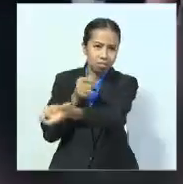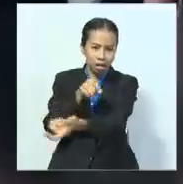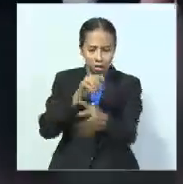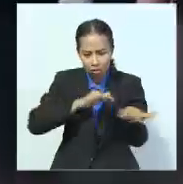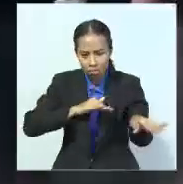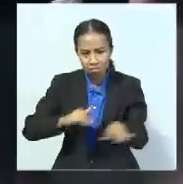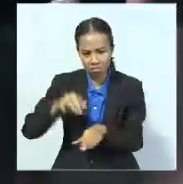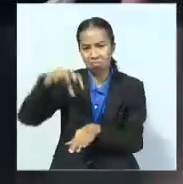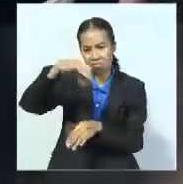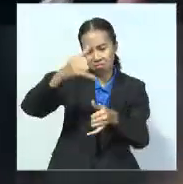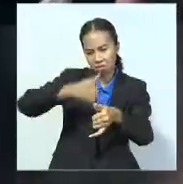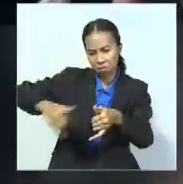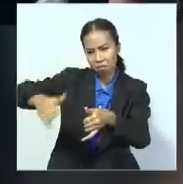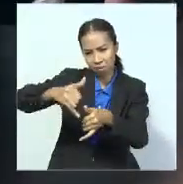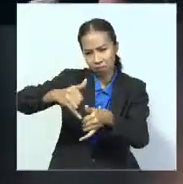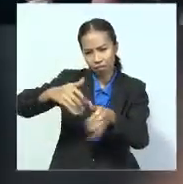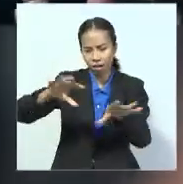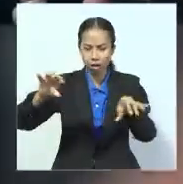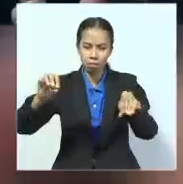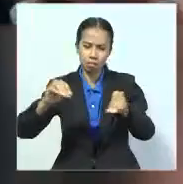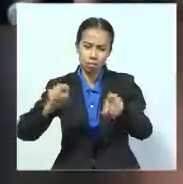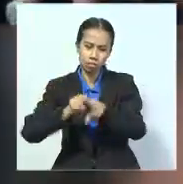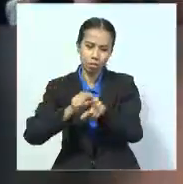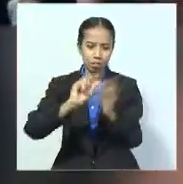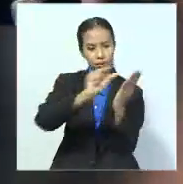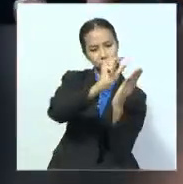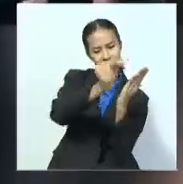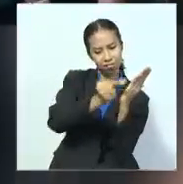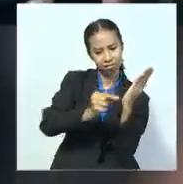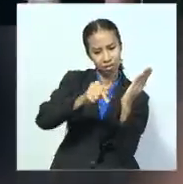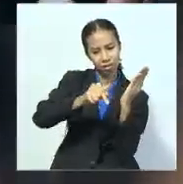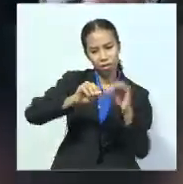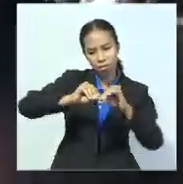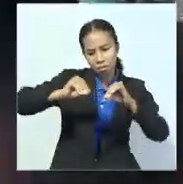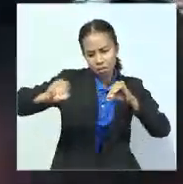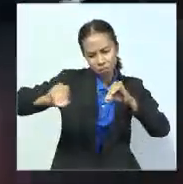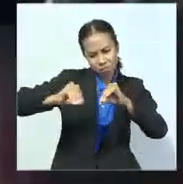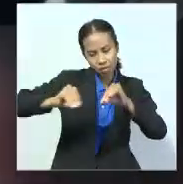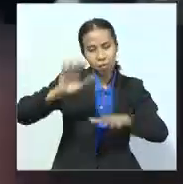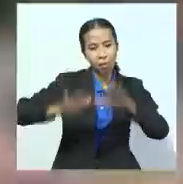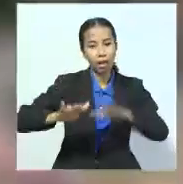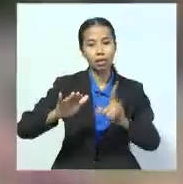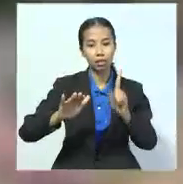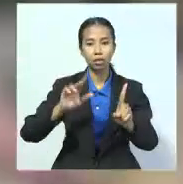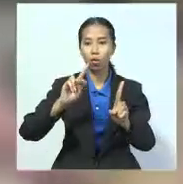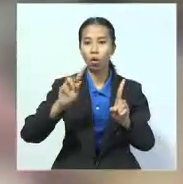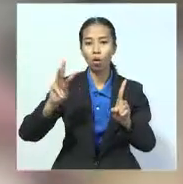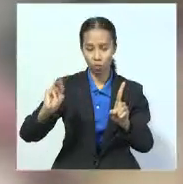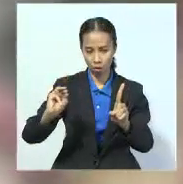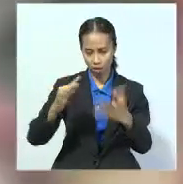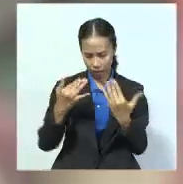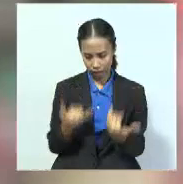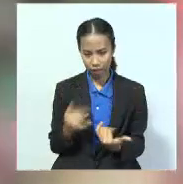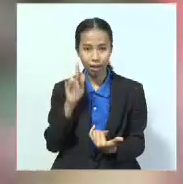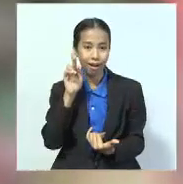อยู่ในพื้นที่ซึ่งเป็นจุดที่ห่างจากชายแดนและจุดที่ช้างตายประมาณ1กิโลเมตรการแจ้งข่าวครั้งนี้เ